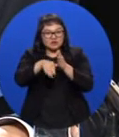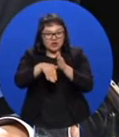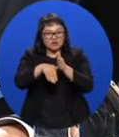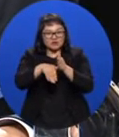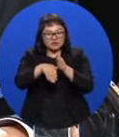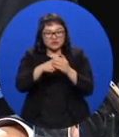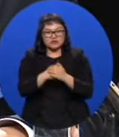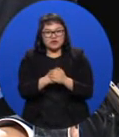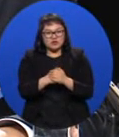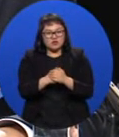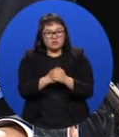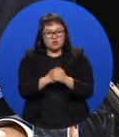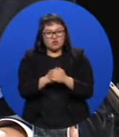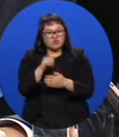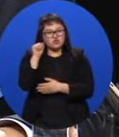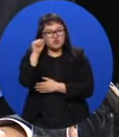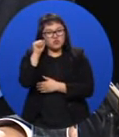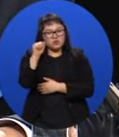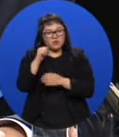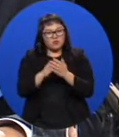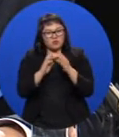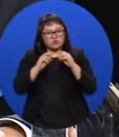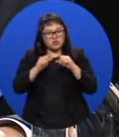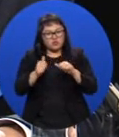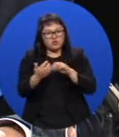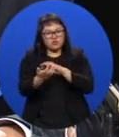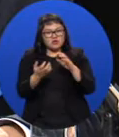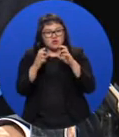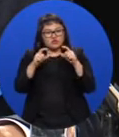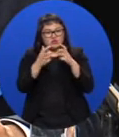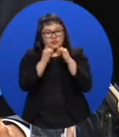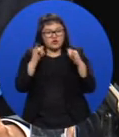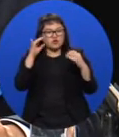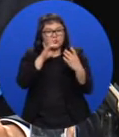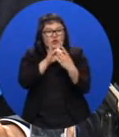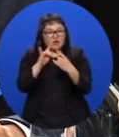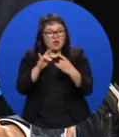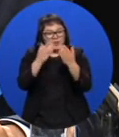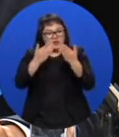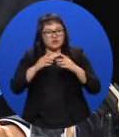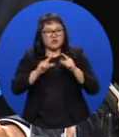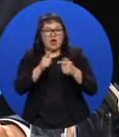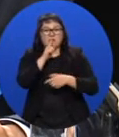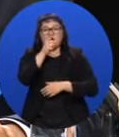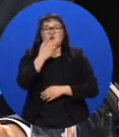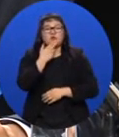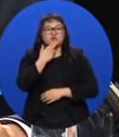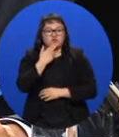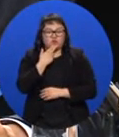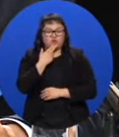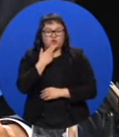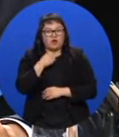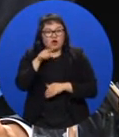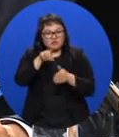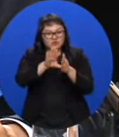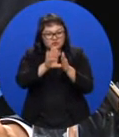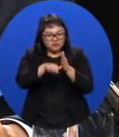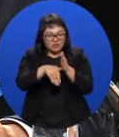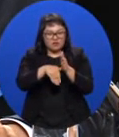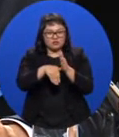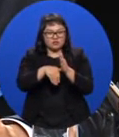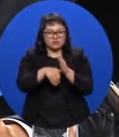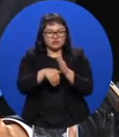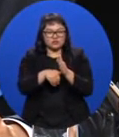후보지에 대한 의혹이 뭐 있다. 주민 동의를 왜 안 받았느냐 한마디도 없었습니다. 그때는